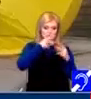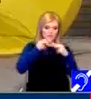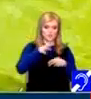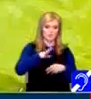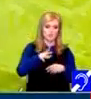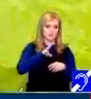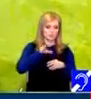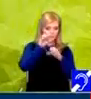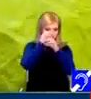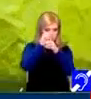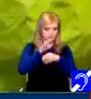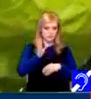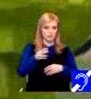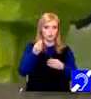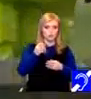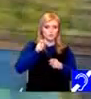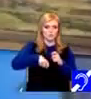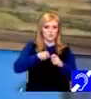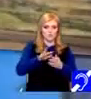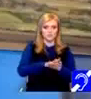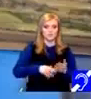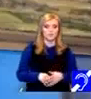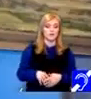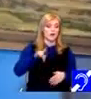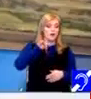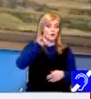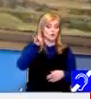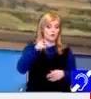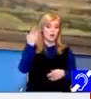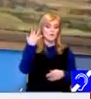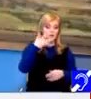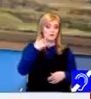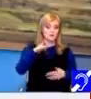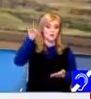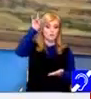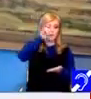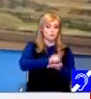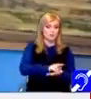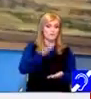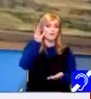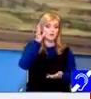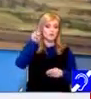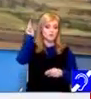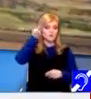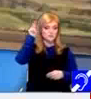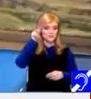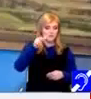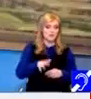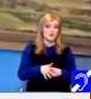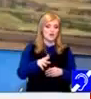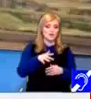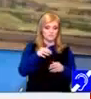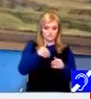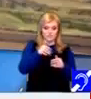Chimice pentru o analiză independentă. Un avion al marinei americane s-a prăbușit în timpul unor exerciții în largul